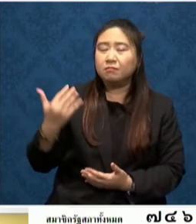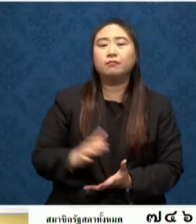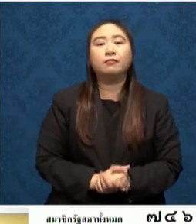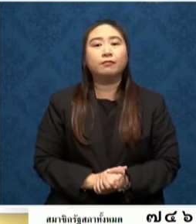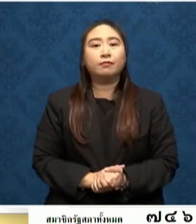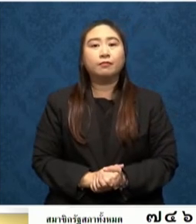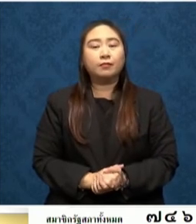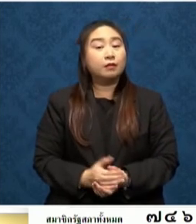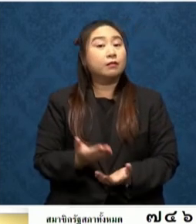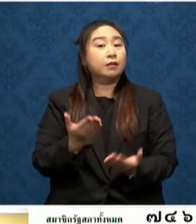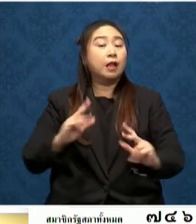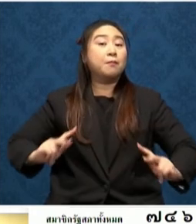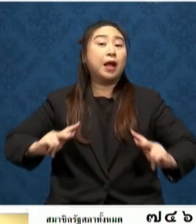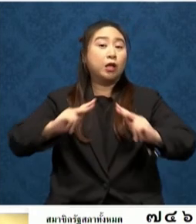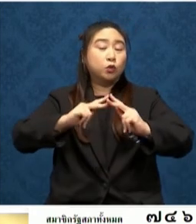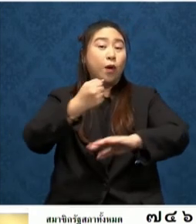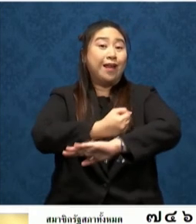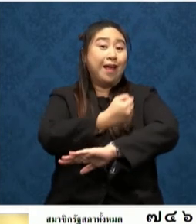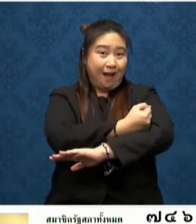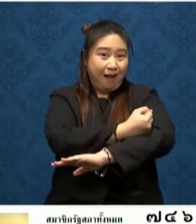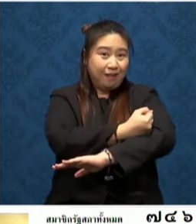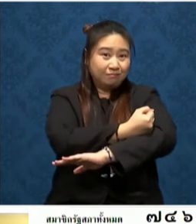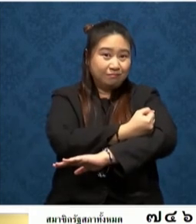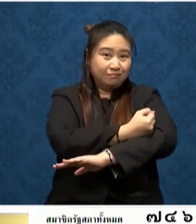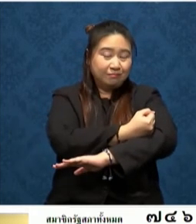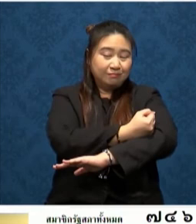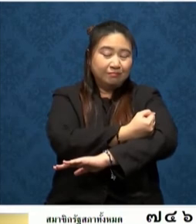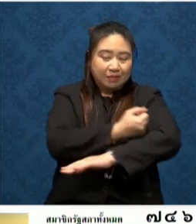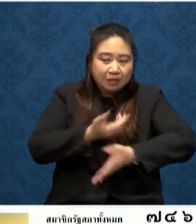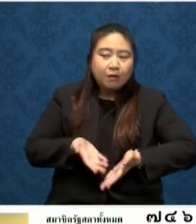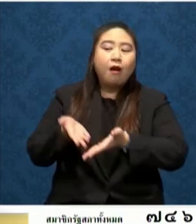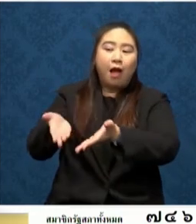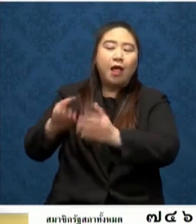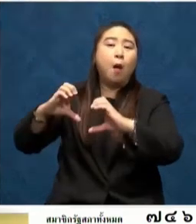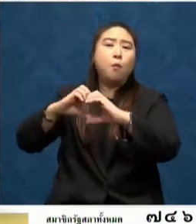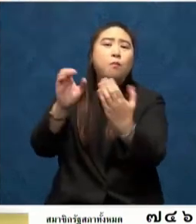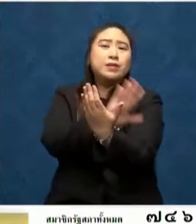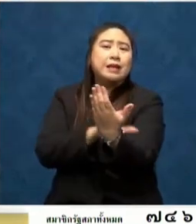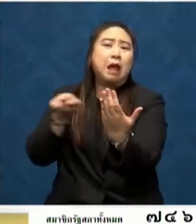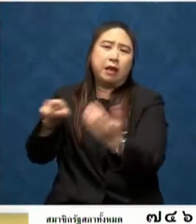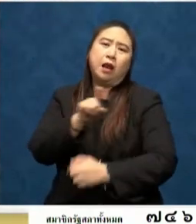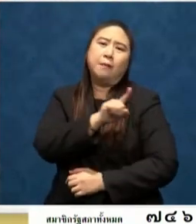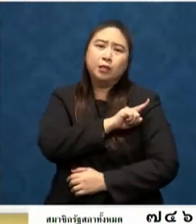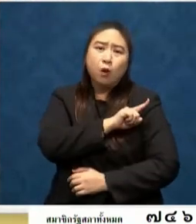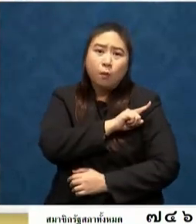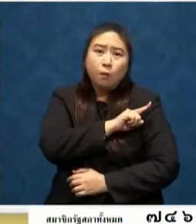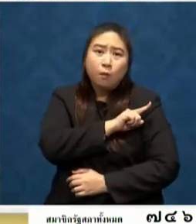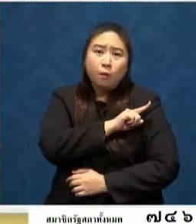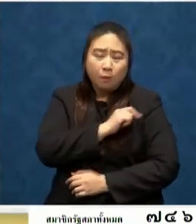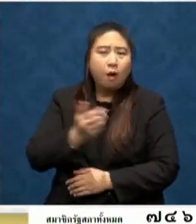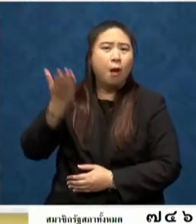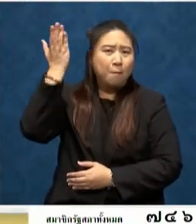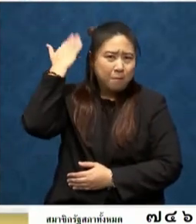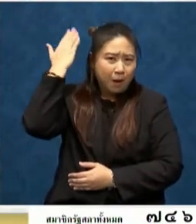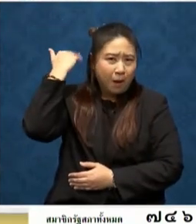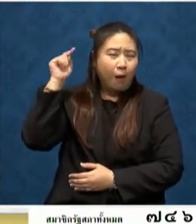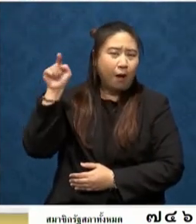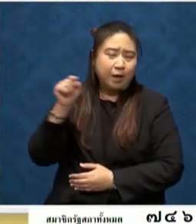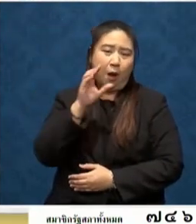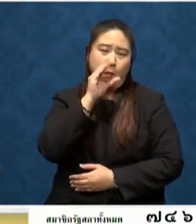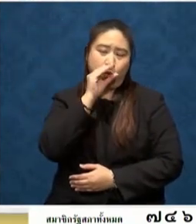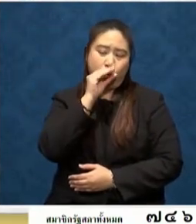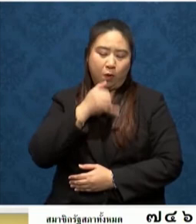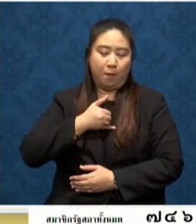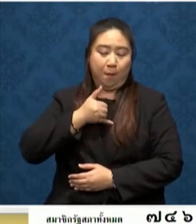หรอแม้แตกกทงกระสวงแงงาน ท่านก็มอบหมายใหพักภูมิใจไยนำไปดูแลประโยกททานเคยพดว่า ผมเดิน